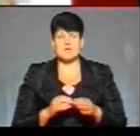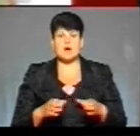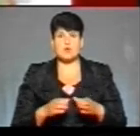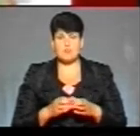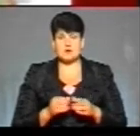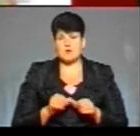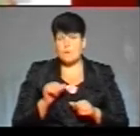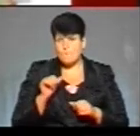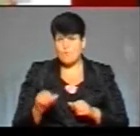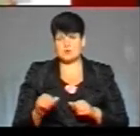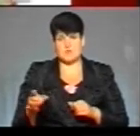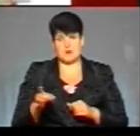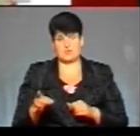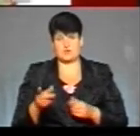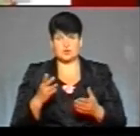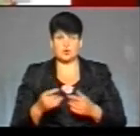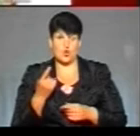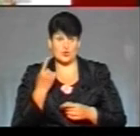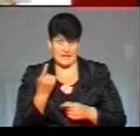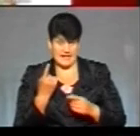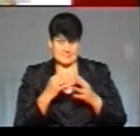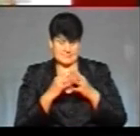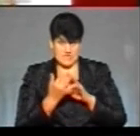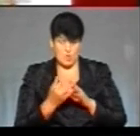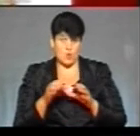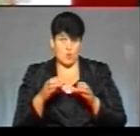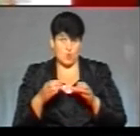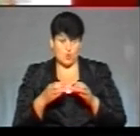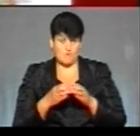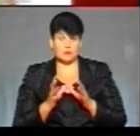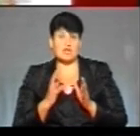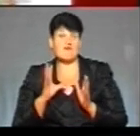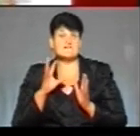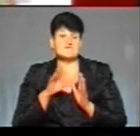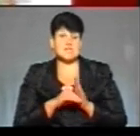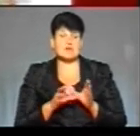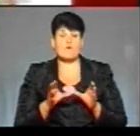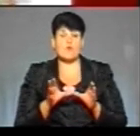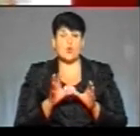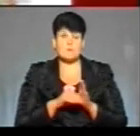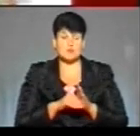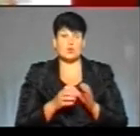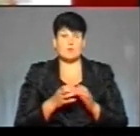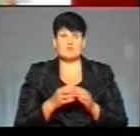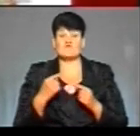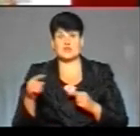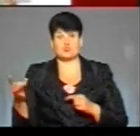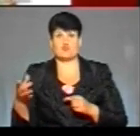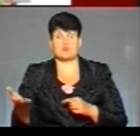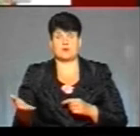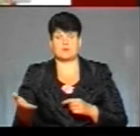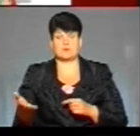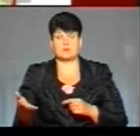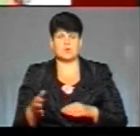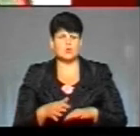межами районів. Так? Тобто, якщо якась одна з сіл, одна з громад хотіла війти до об'єднаної громади в іншому районі. Так? І досить